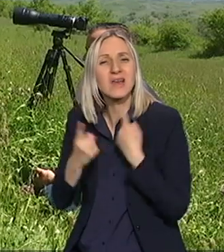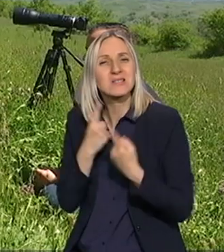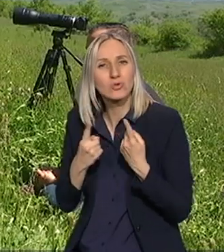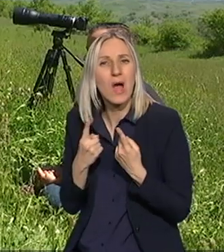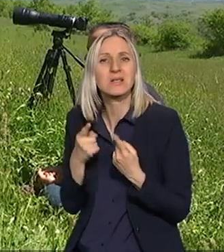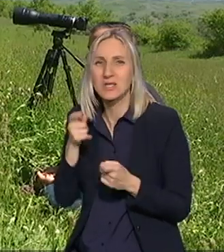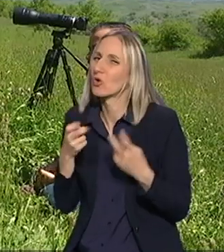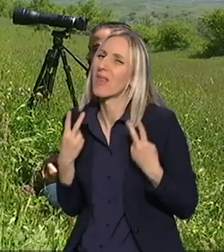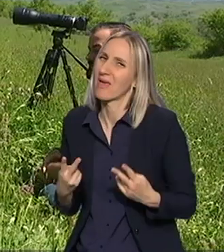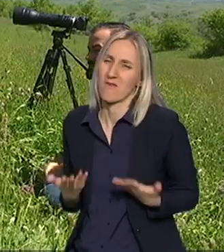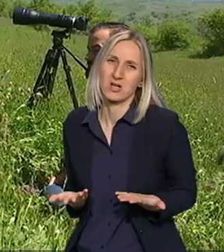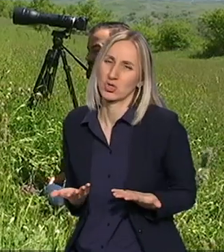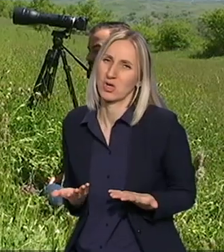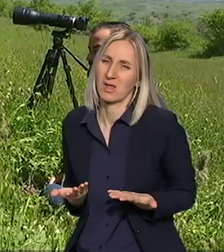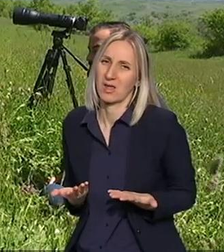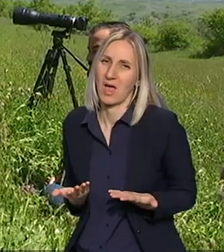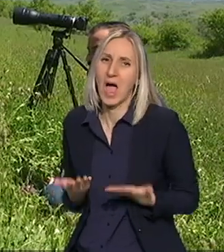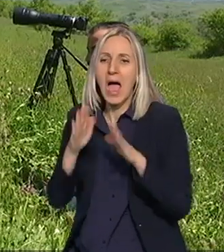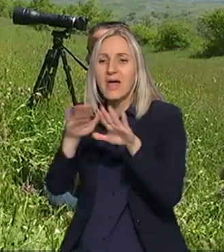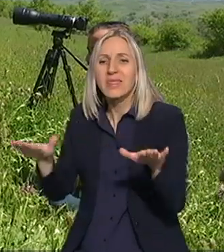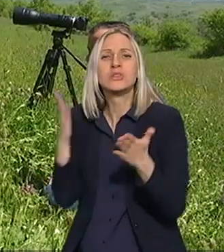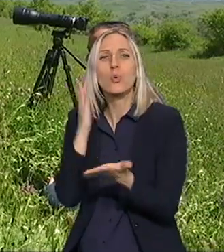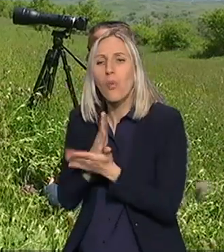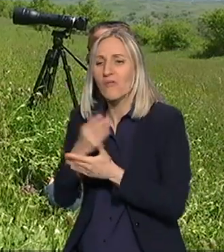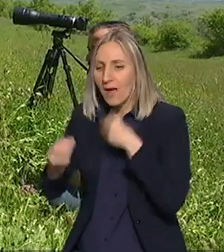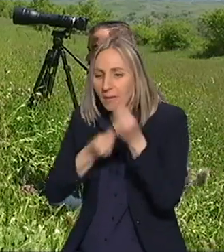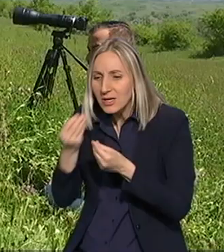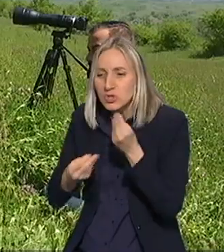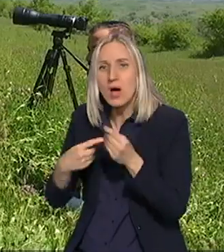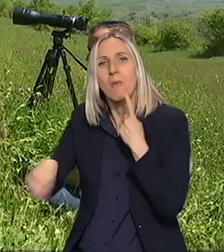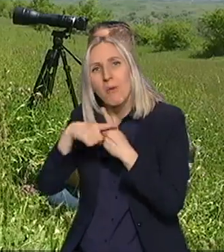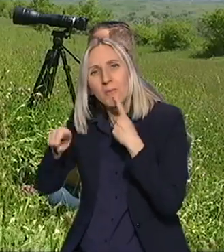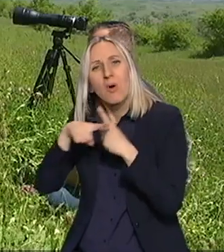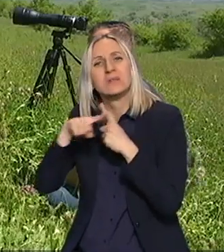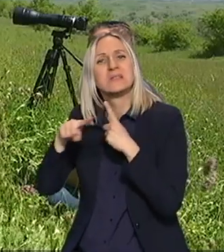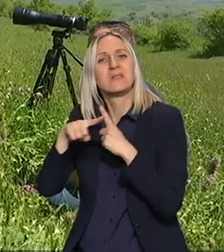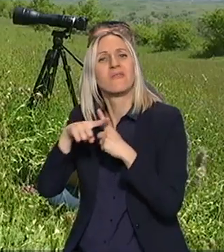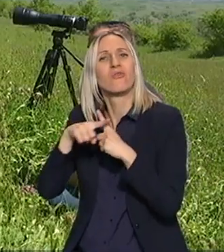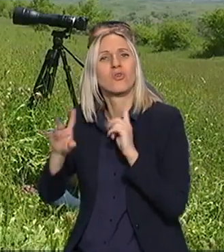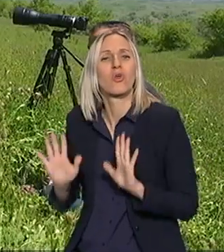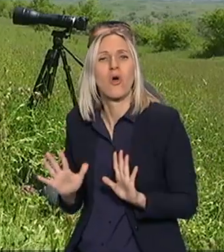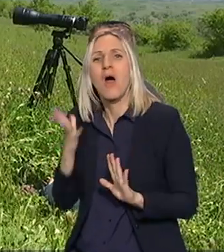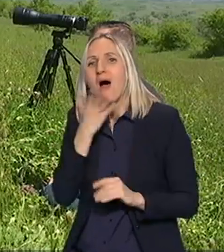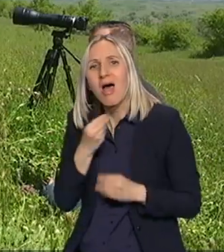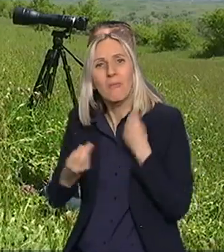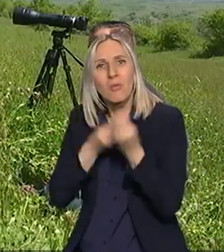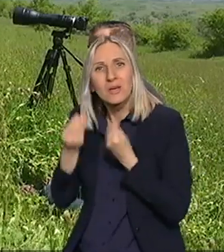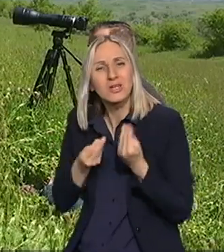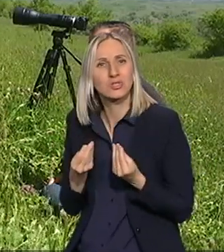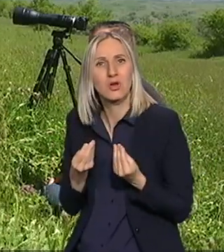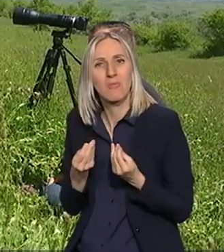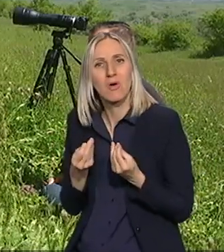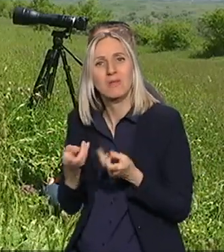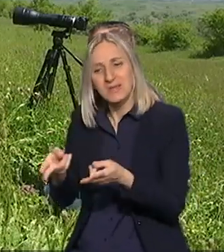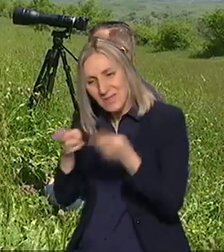to je najvažnije. A na decoma uvek pričajte dobre stvari, znači, lepe priče i da ne se vrati